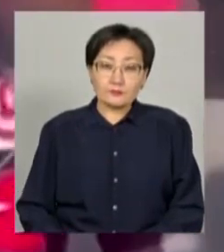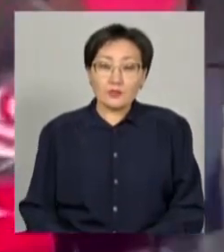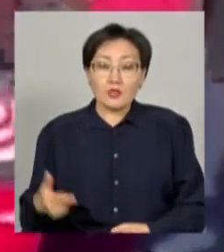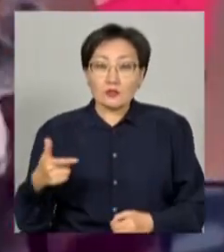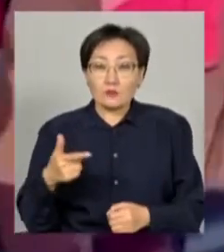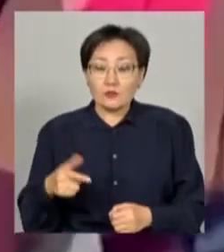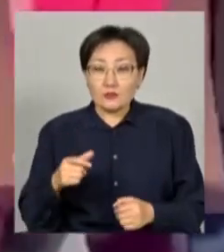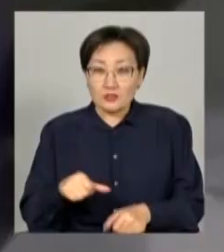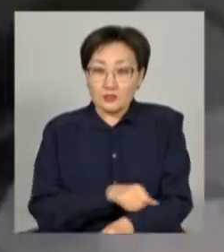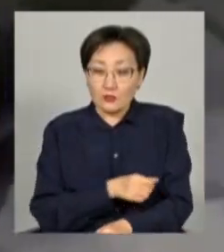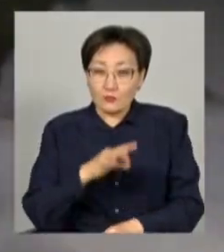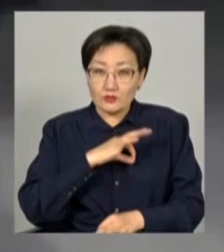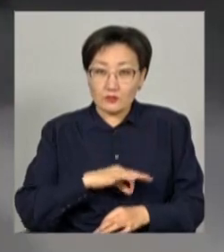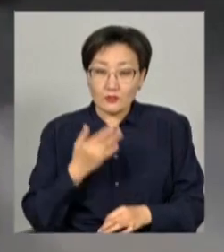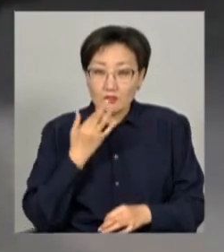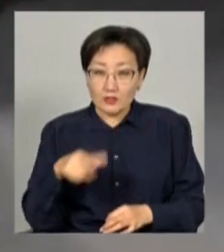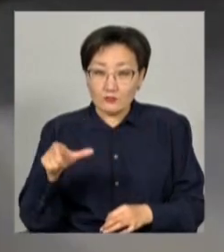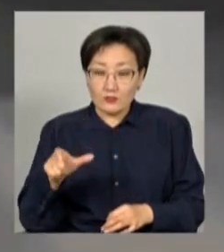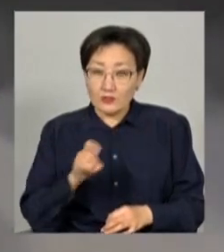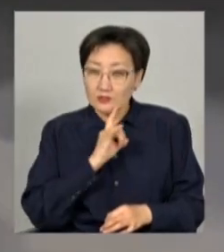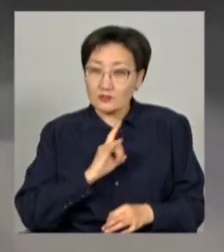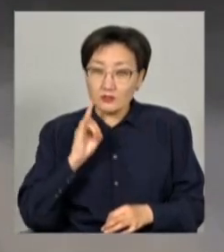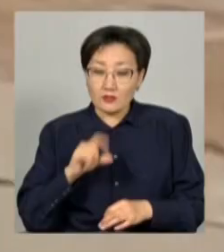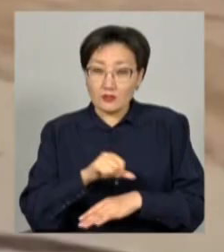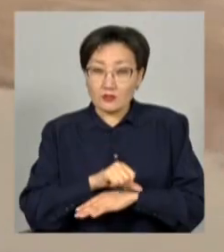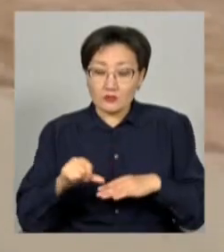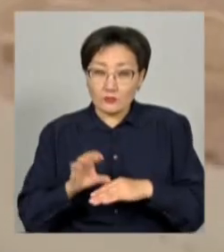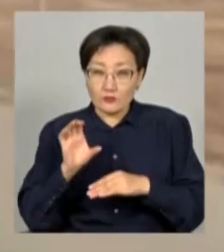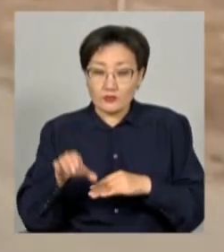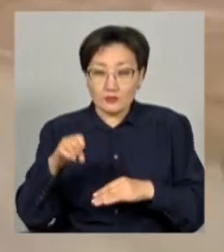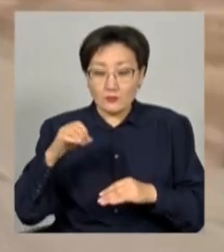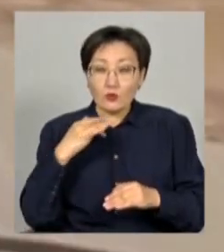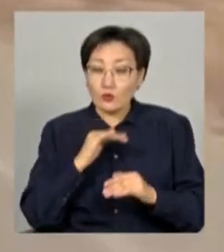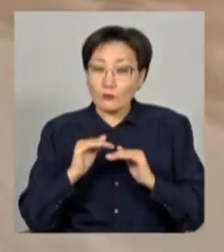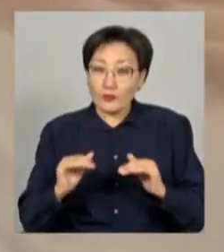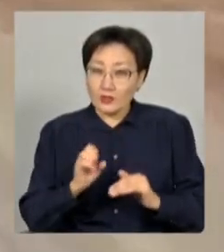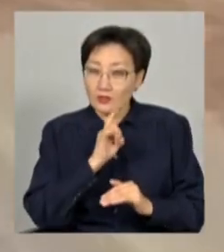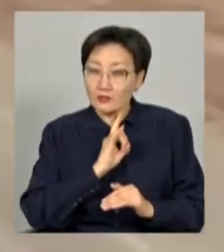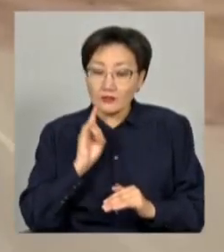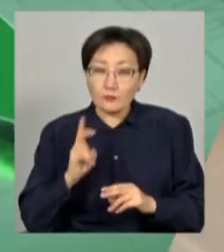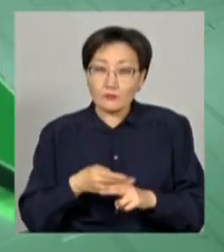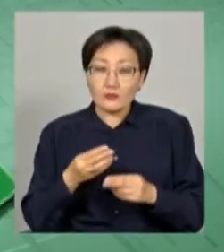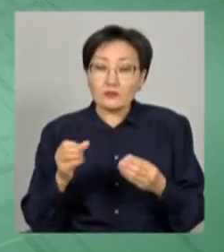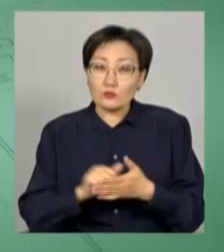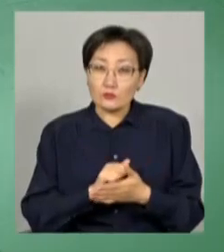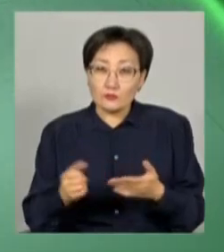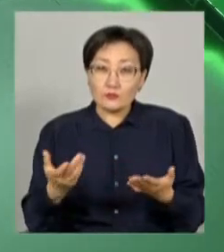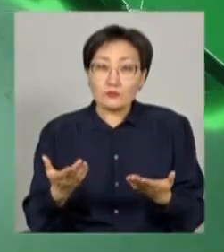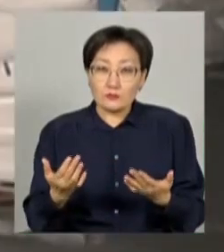Атырауда есірткі қолданған шетелдік азаматша елден шығарылды. Көп балалана неге құжатсыз жүрген?